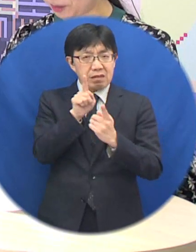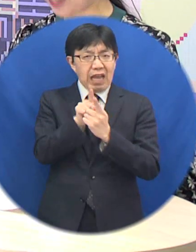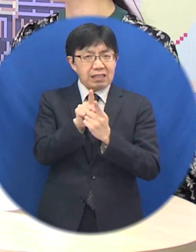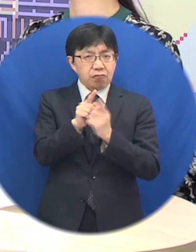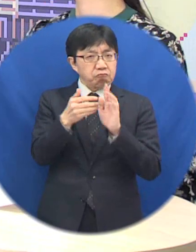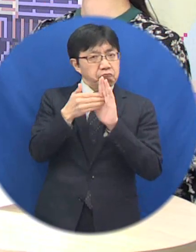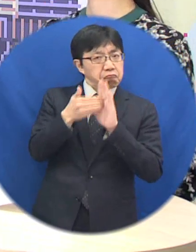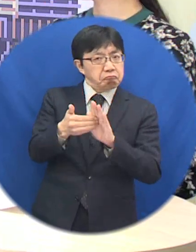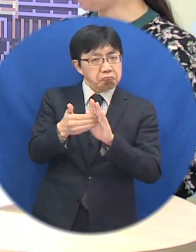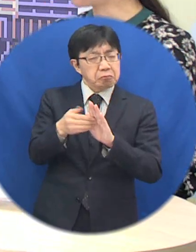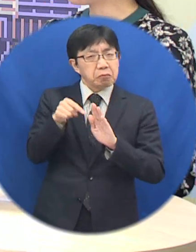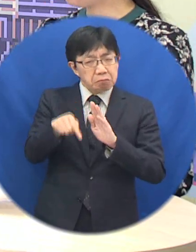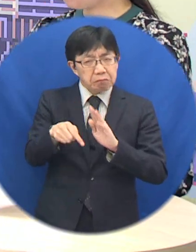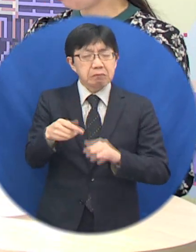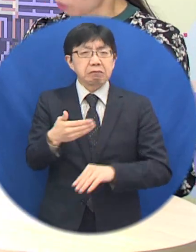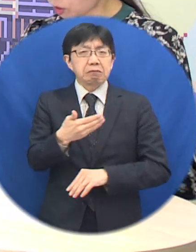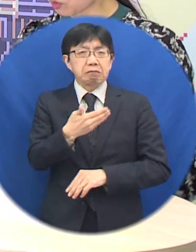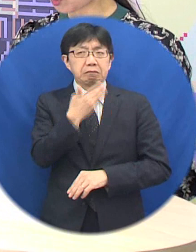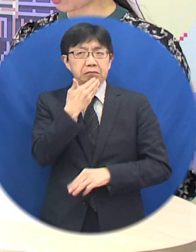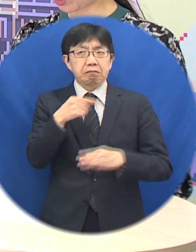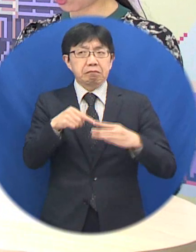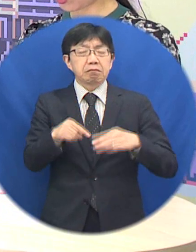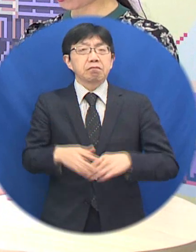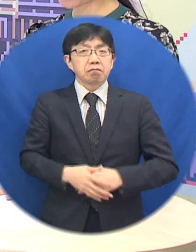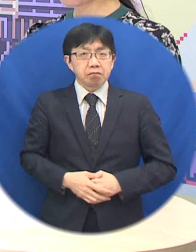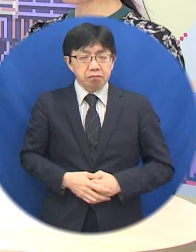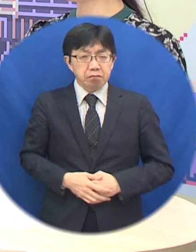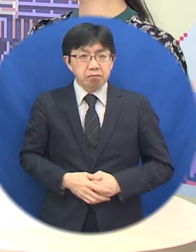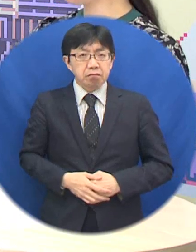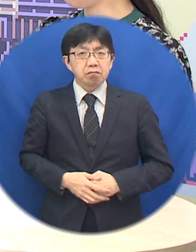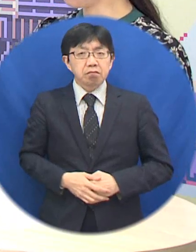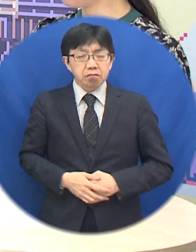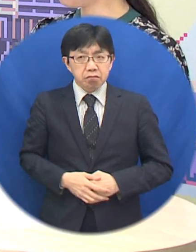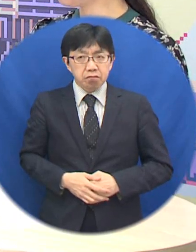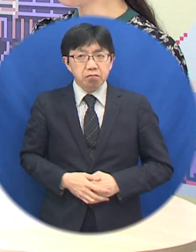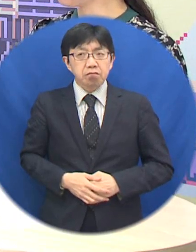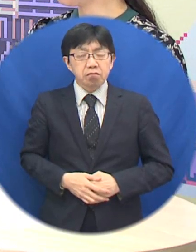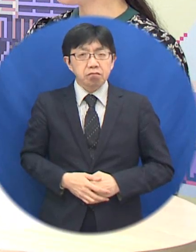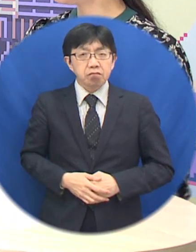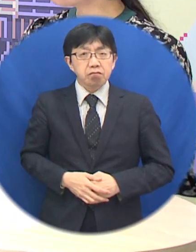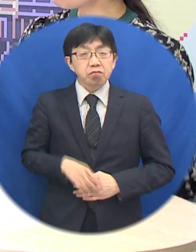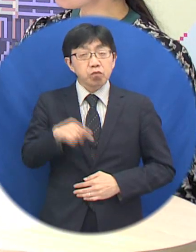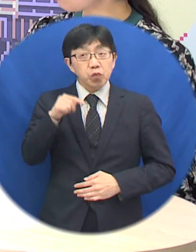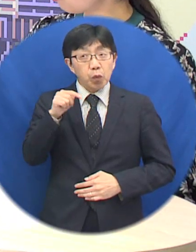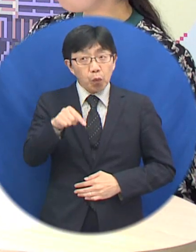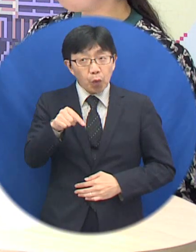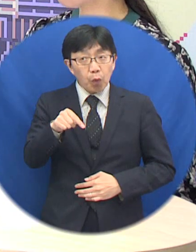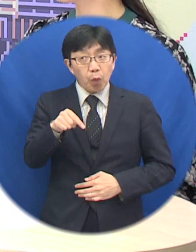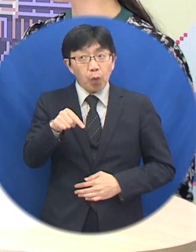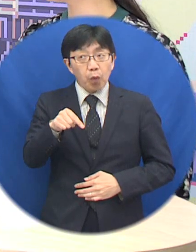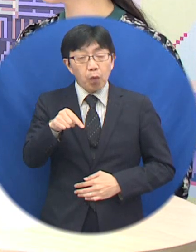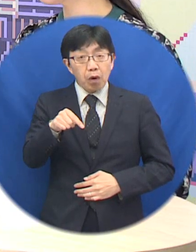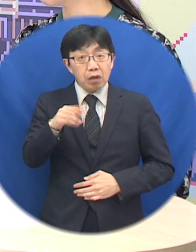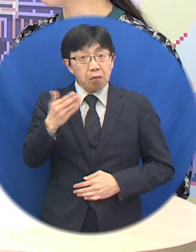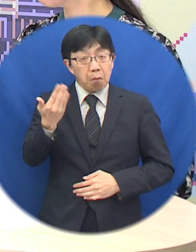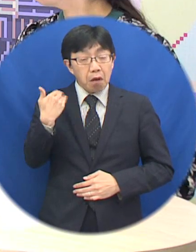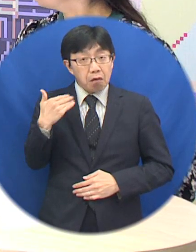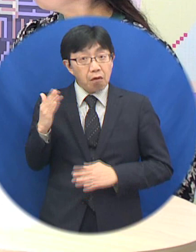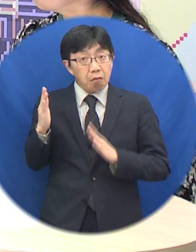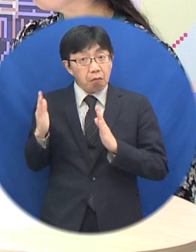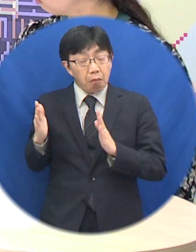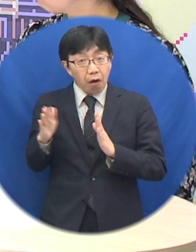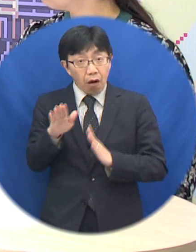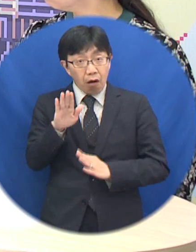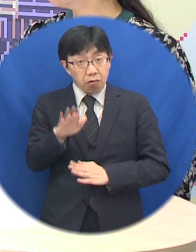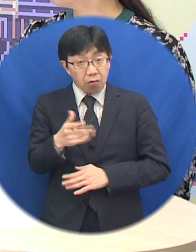に気配を、ね、感じてますけれども、このそもそも熱中症対策事業というのは今までも行ってきた事業